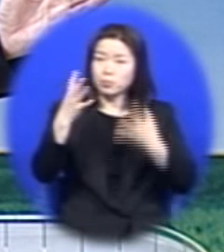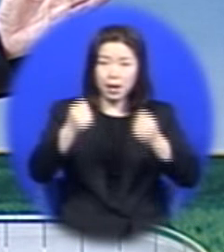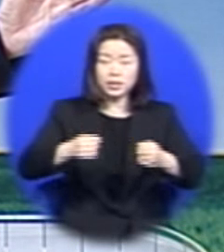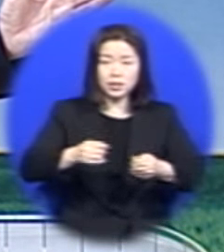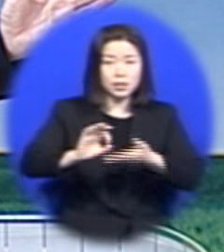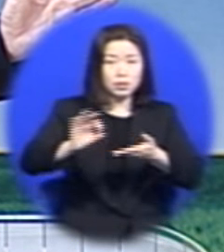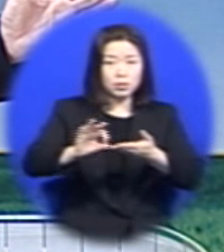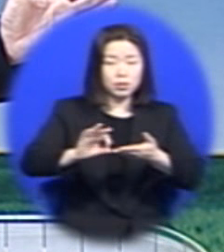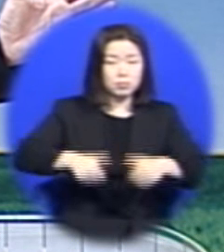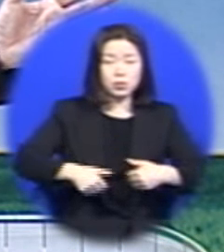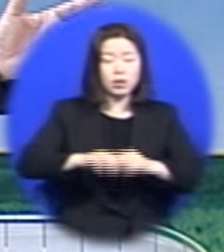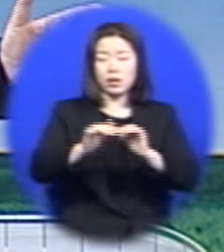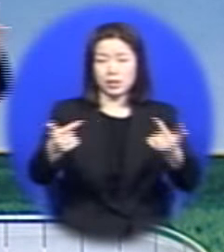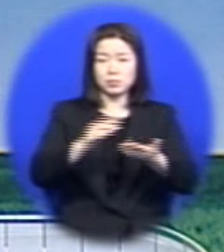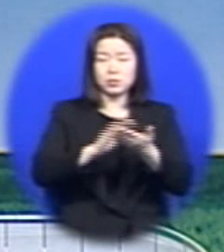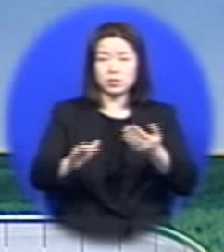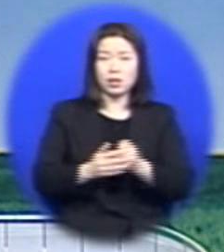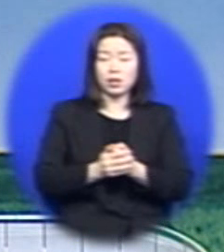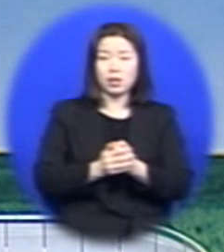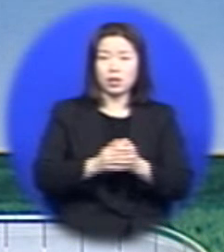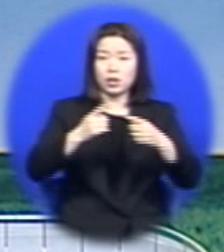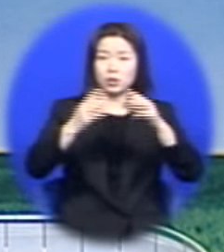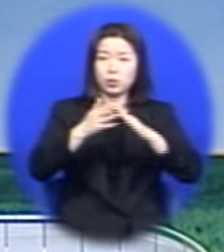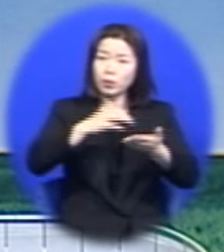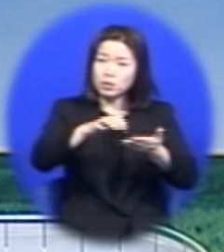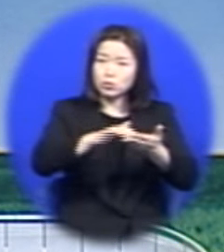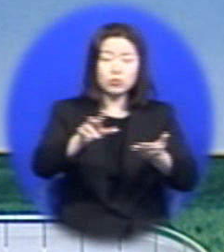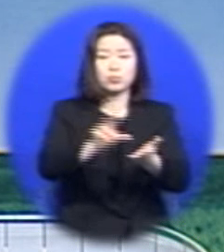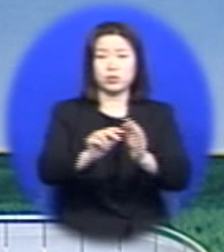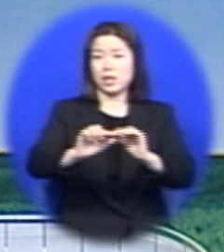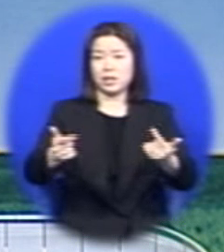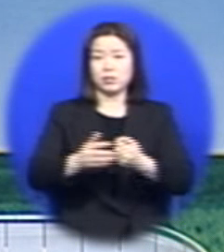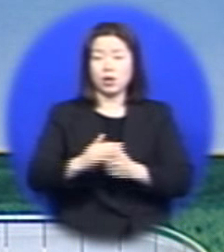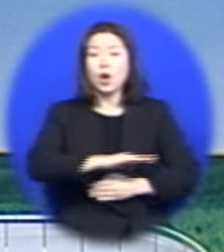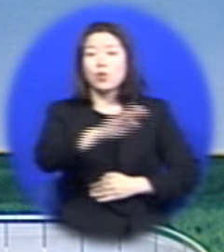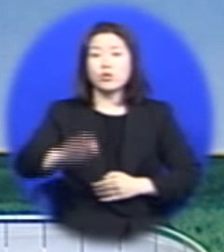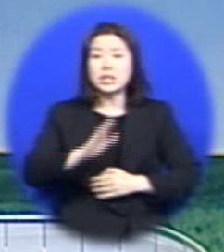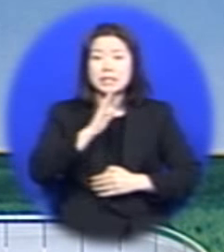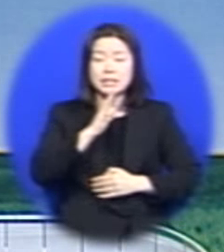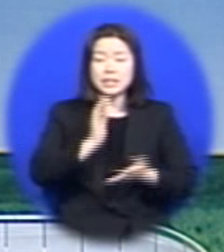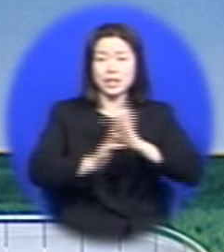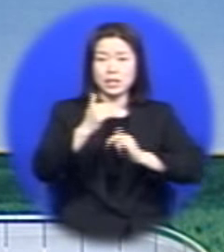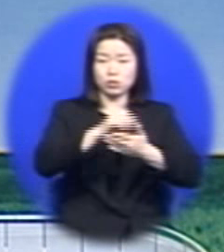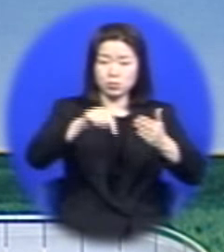것도 아니에요. 교인 수가 문제가 아니에요. 우리가 진짜 예수님